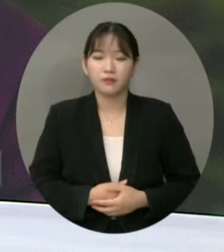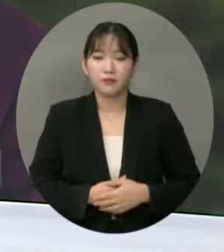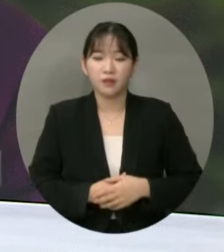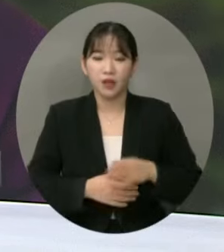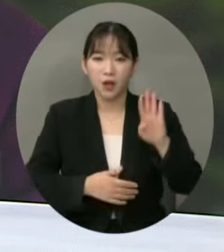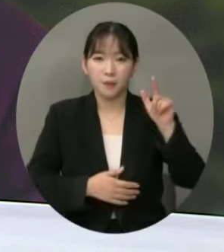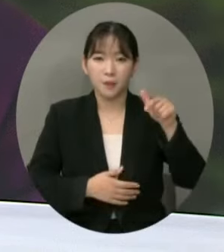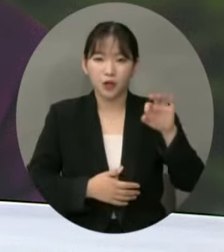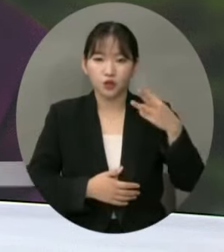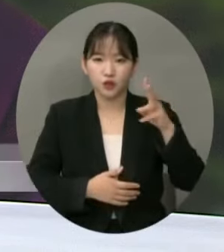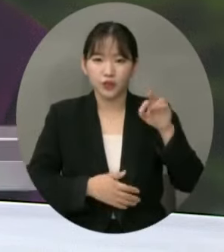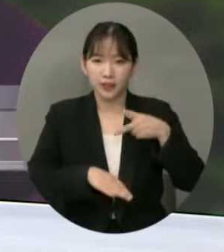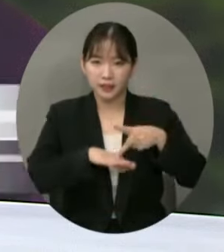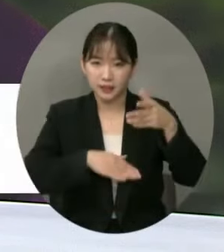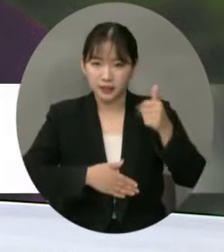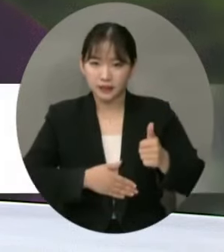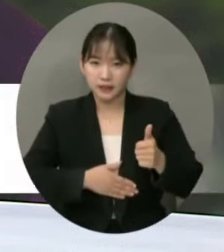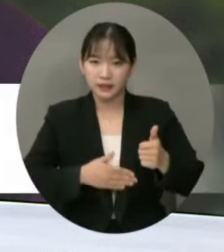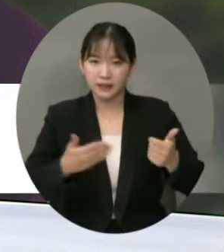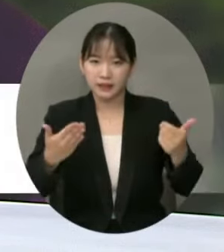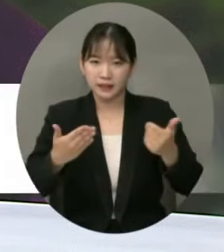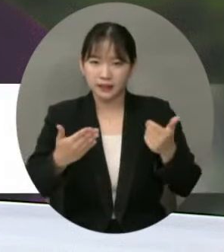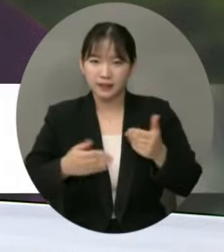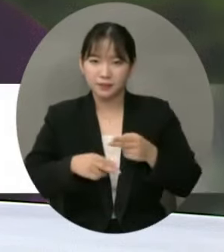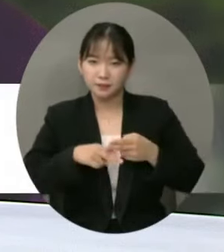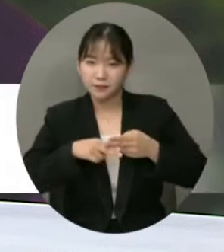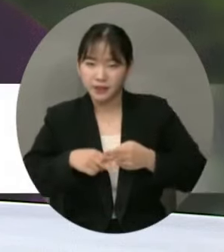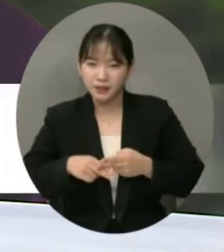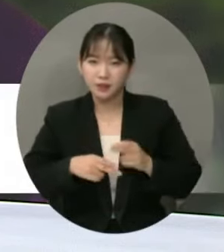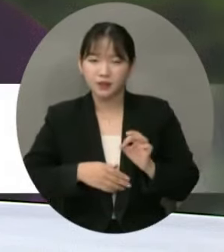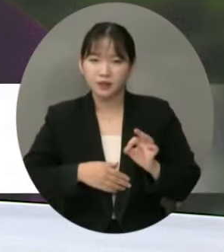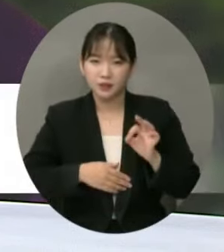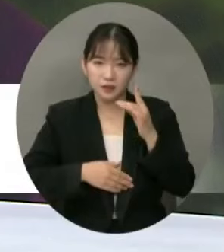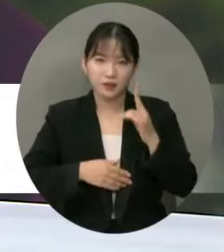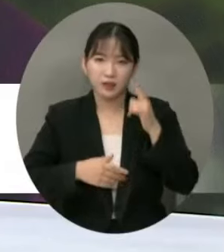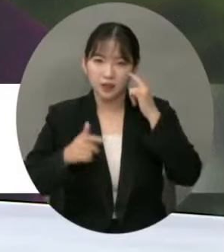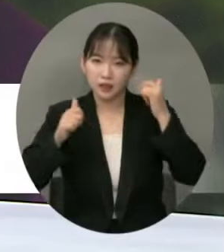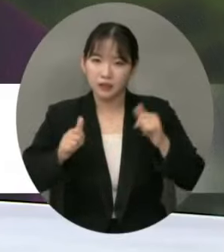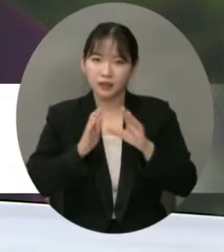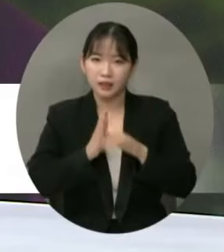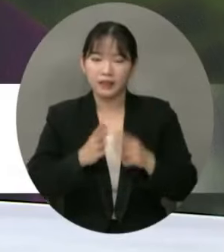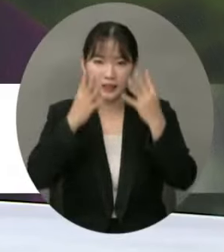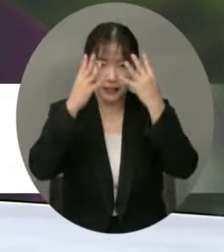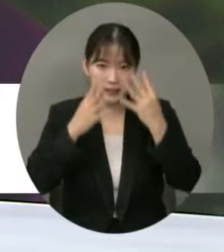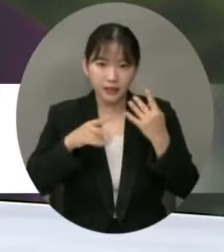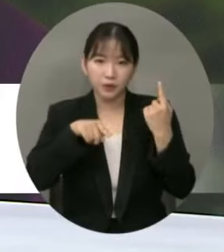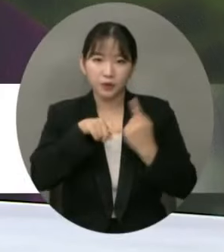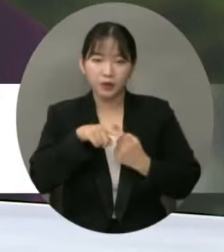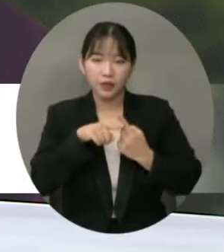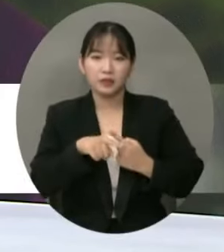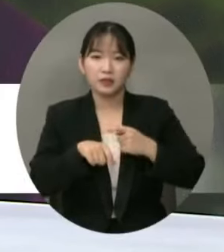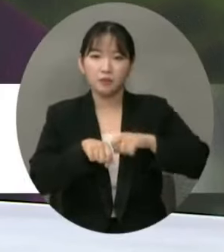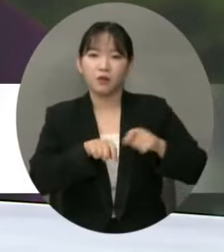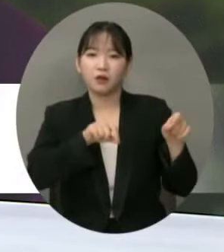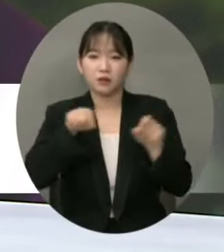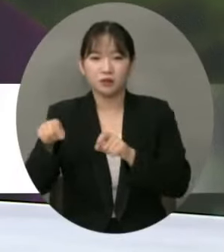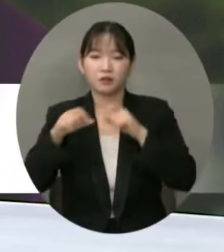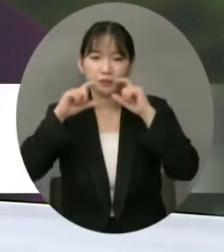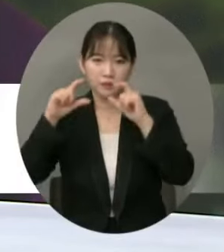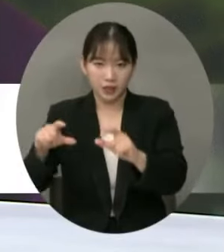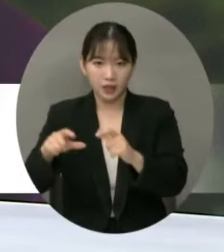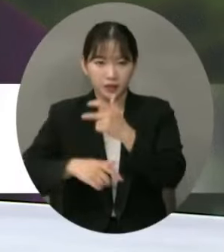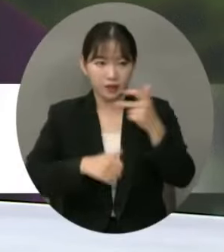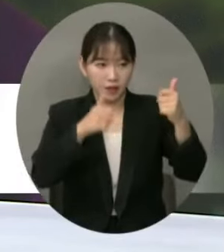박우량 신한 군수가 직권 남용 혐의 항소심 공판에서 징역형의 집행유예를 선고받았습니다 박군수